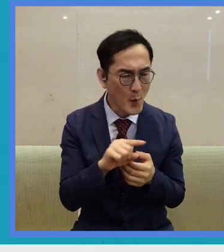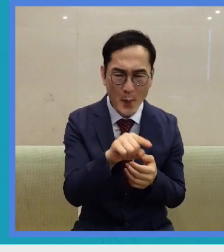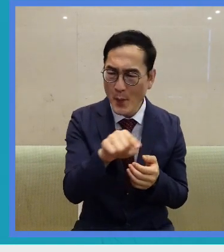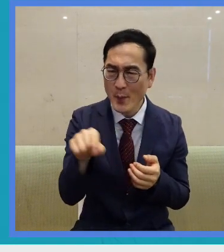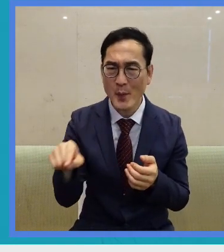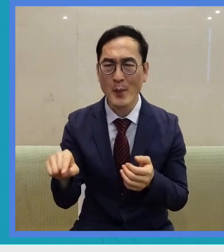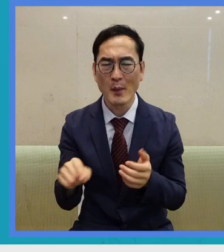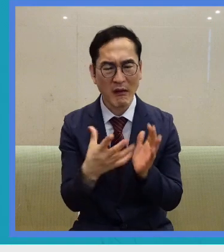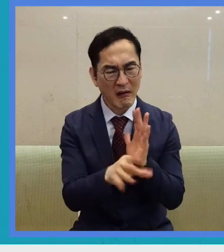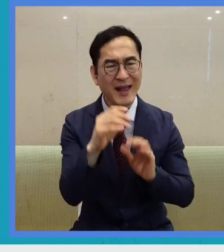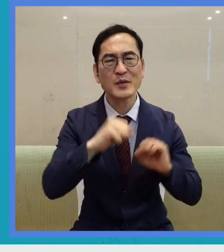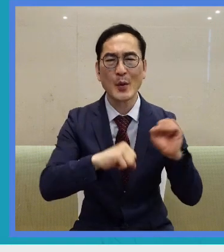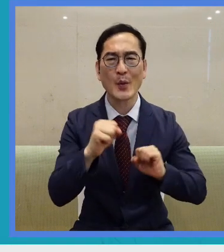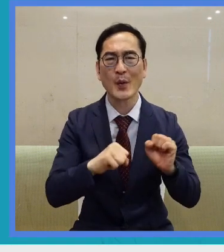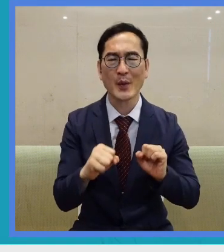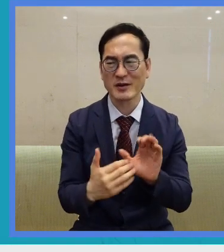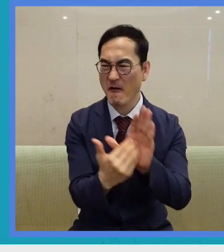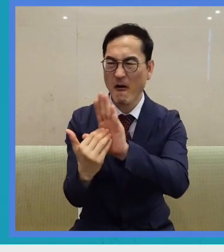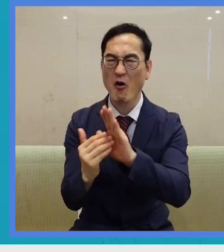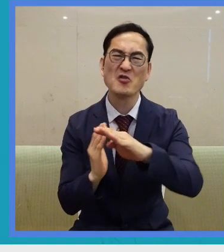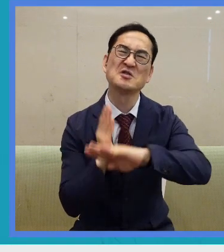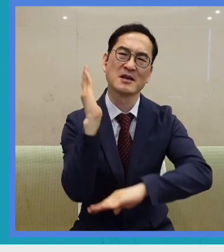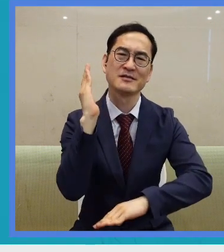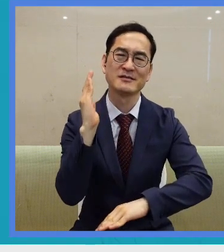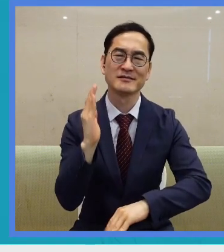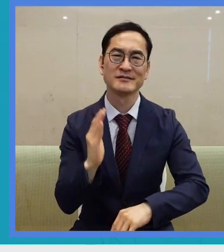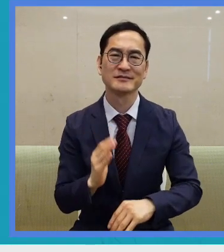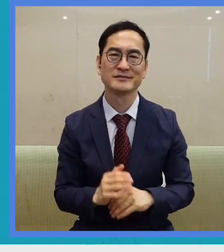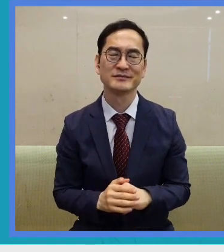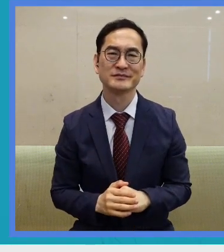그런 부분들이 이제 있었다는 거죠.